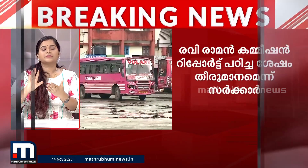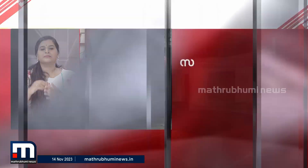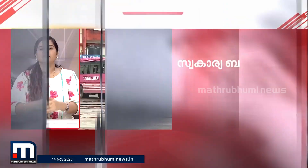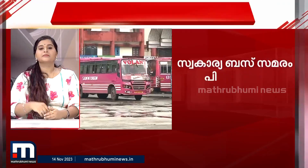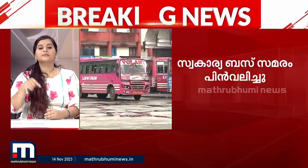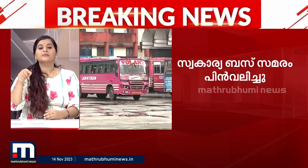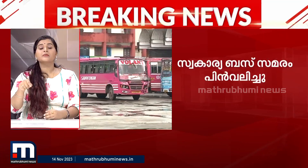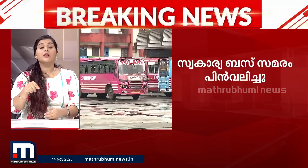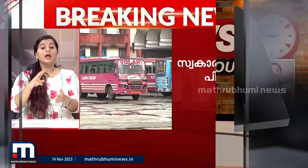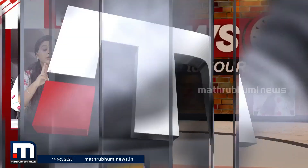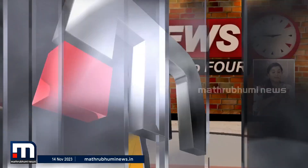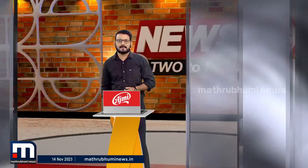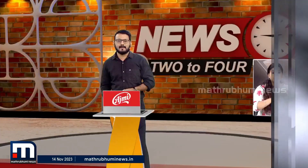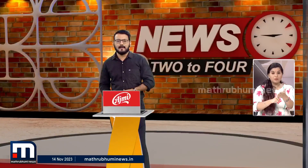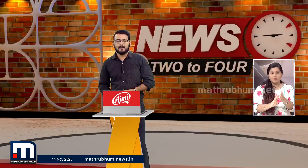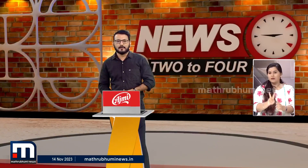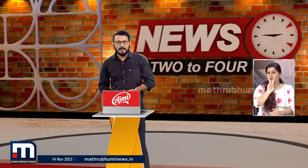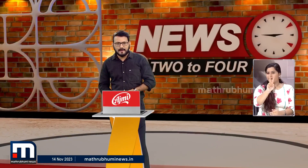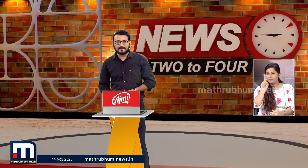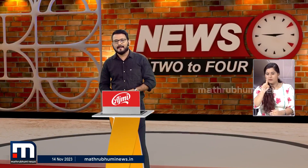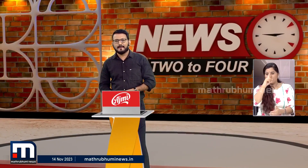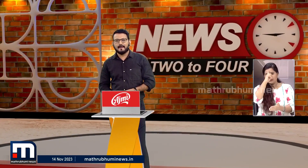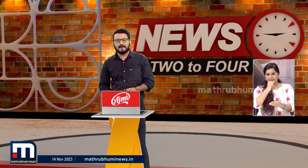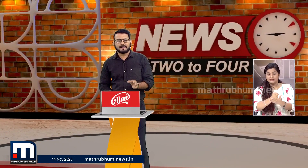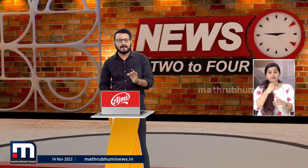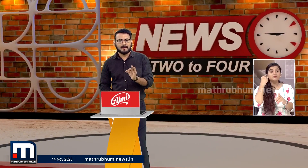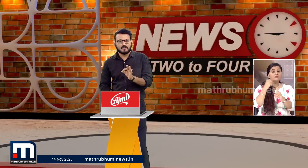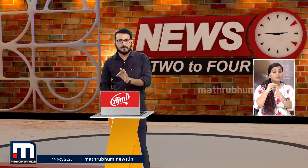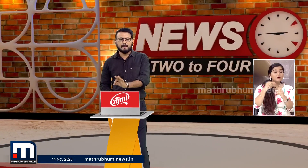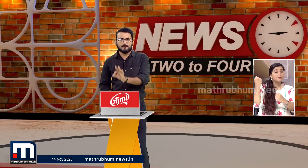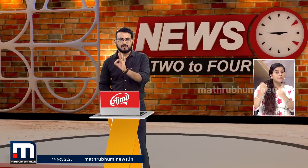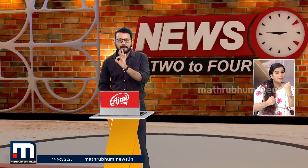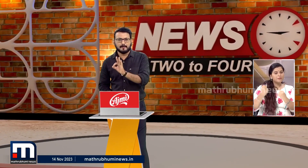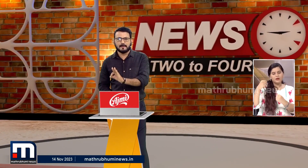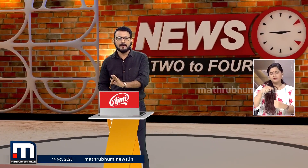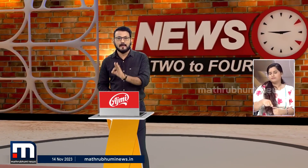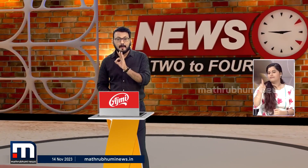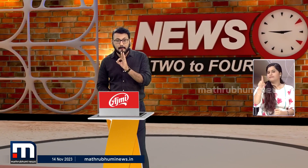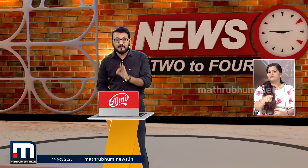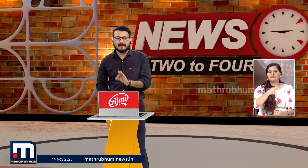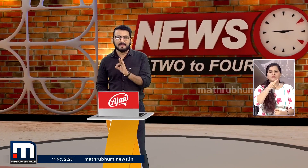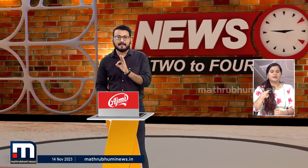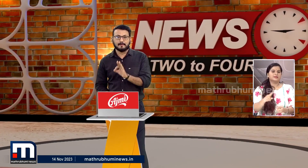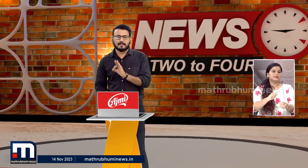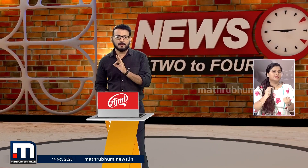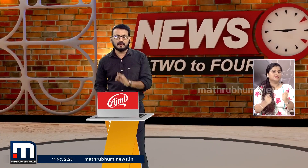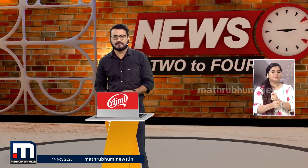യോഗത്തിൽ. 21-ന് അതായത് അടുത്തയാഴ്ച മുതൽ നടത്താനിരുന്ന അനിശ്ചിതകാല സമരം ബസ് സമരമാണ് പിൻവലിച്ചിരിക്കുന്നത്. 21-ന്